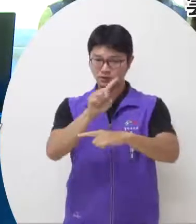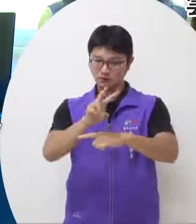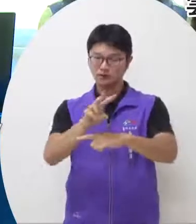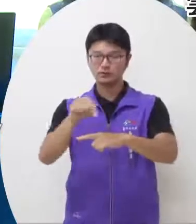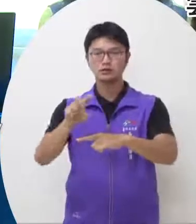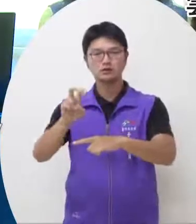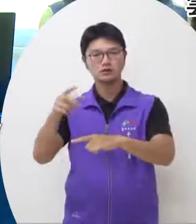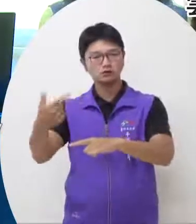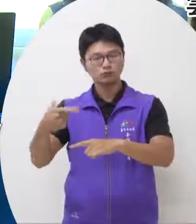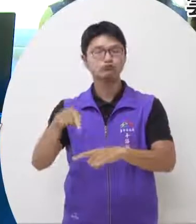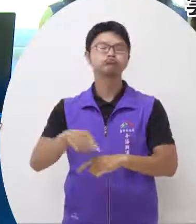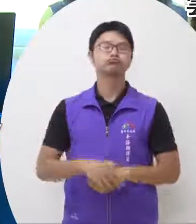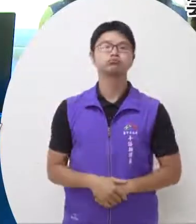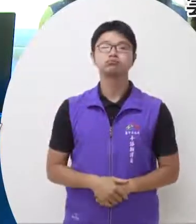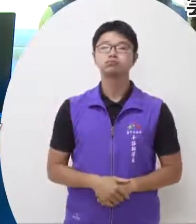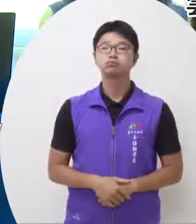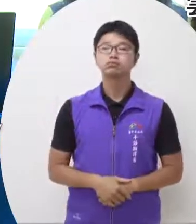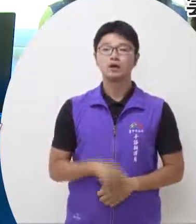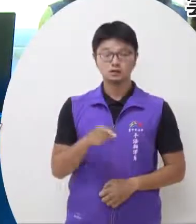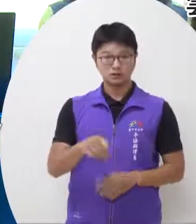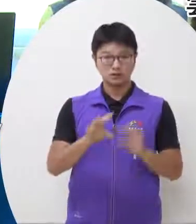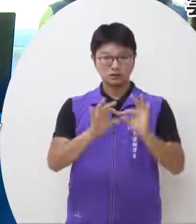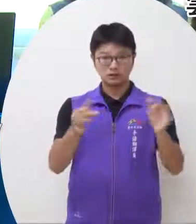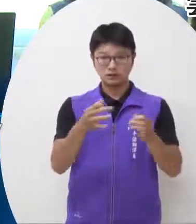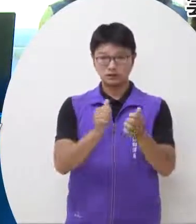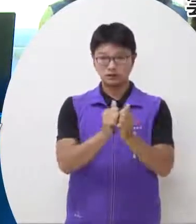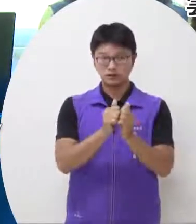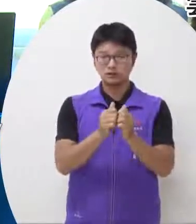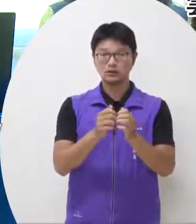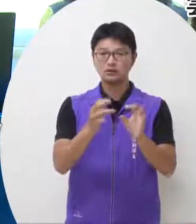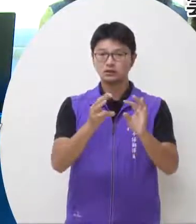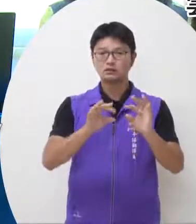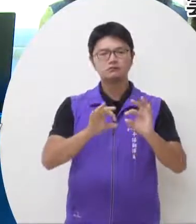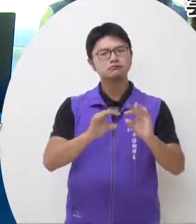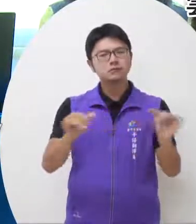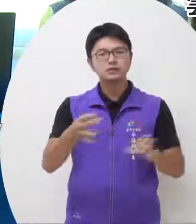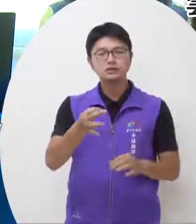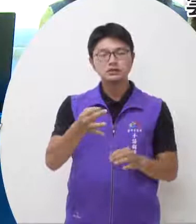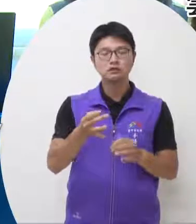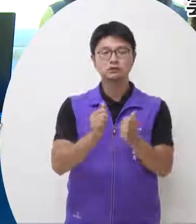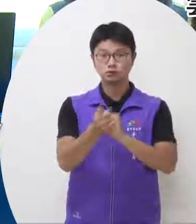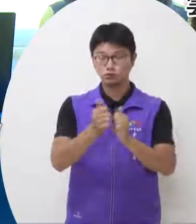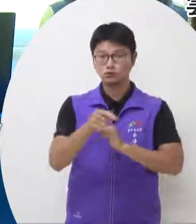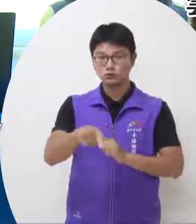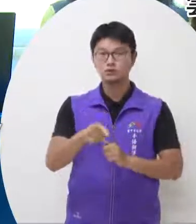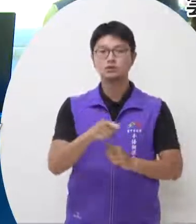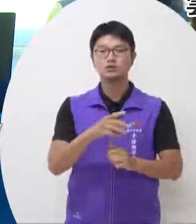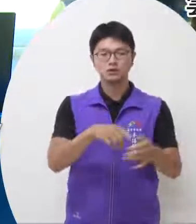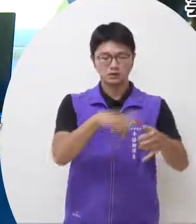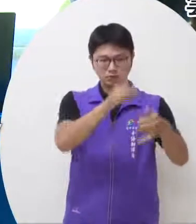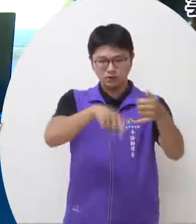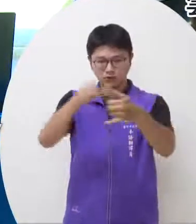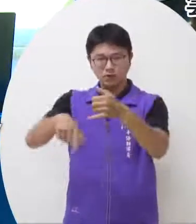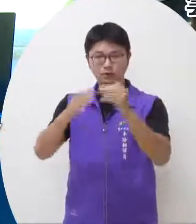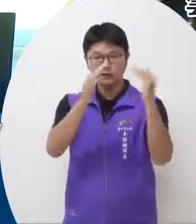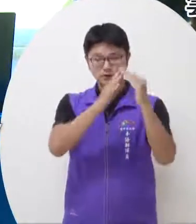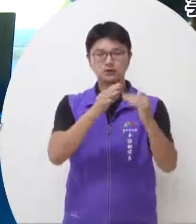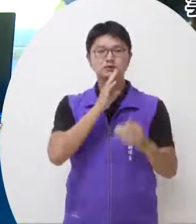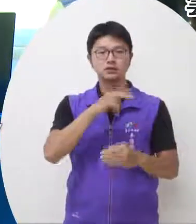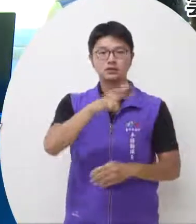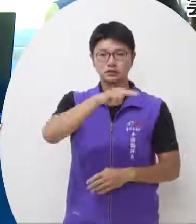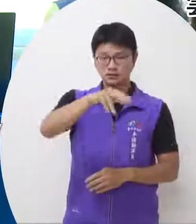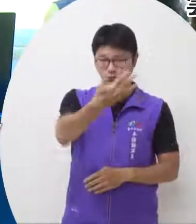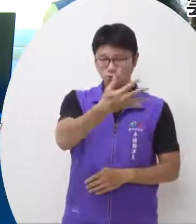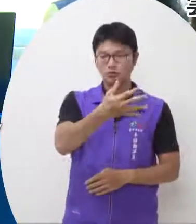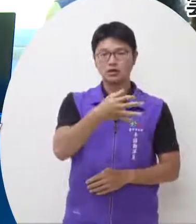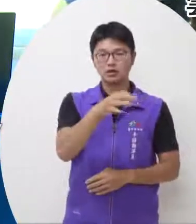32.26%那这样的一个调降那在整个台中市平均每户可以调降2500元，那在西屯区大家